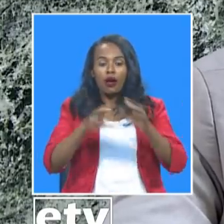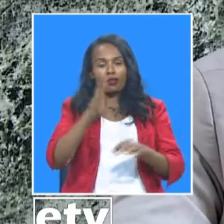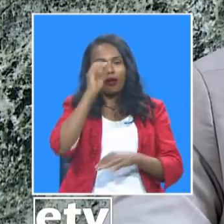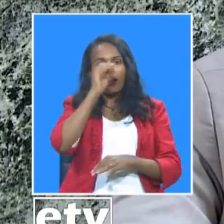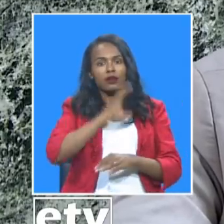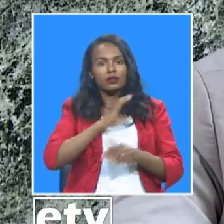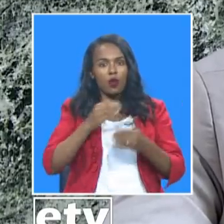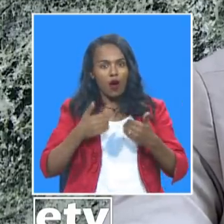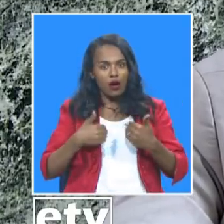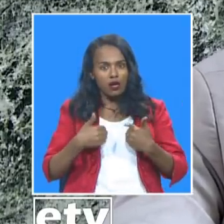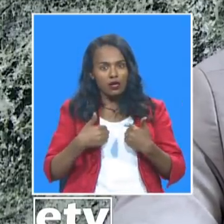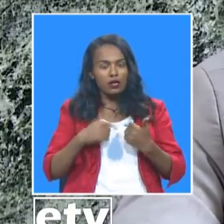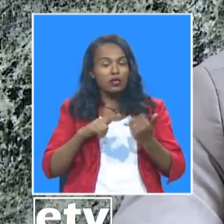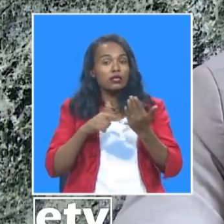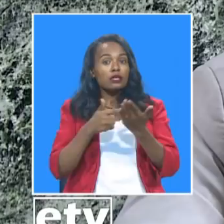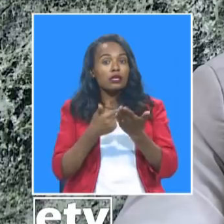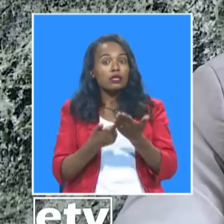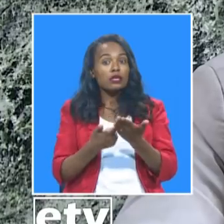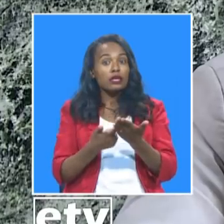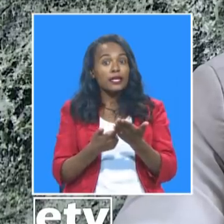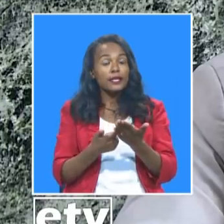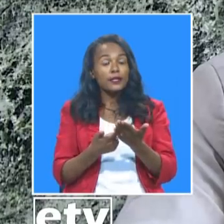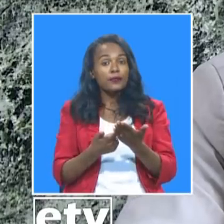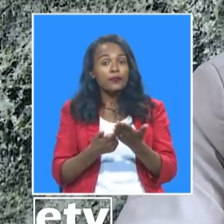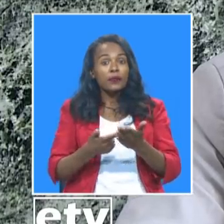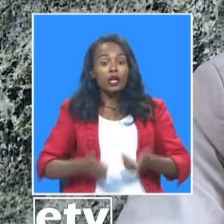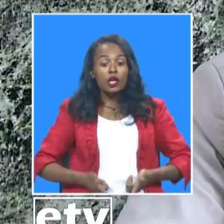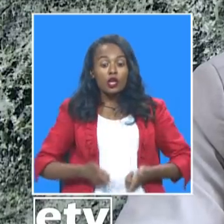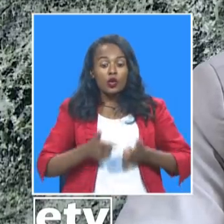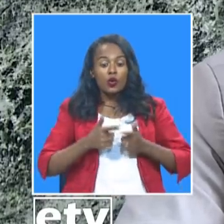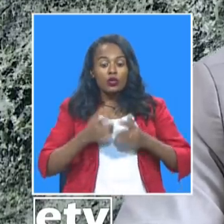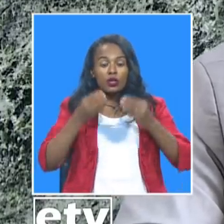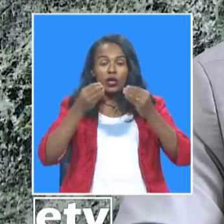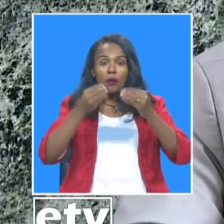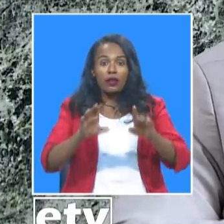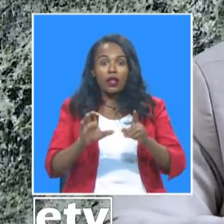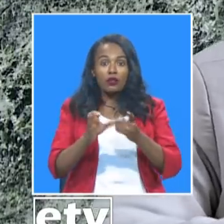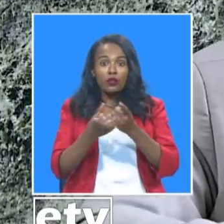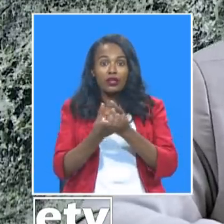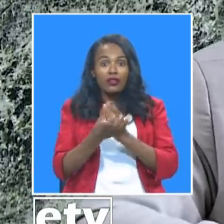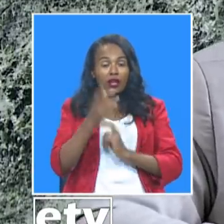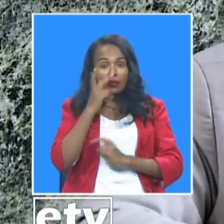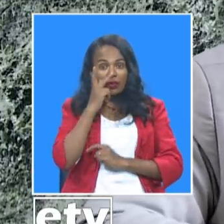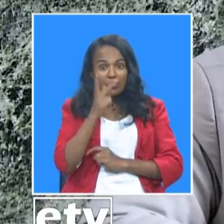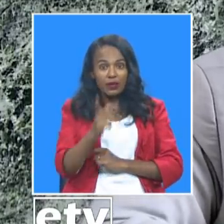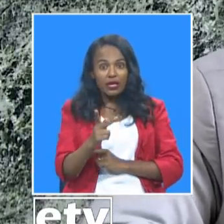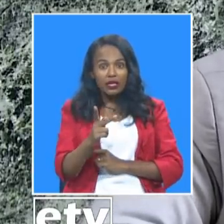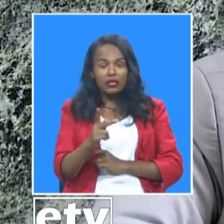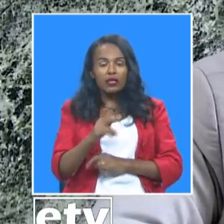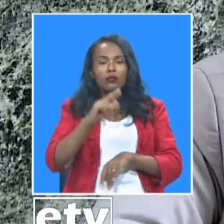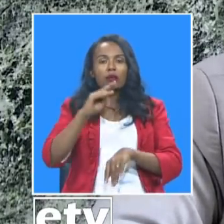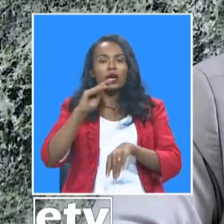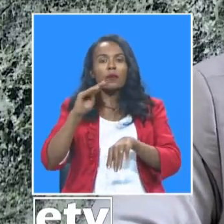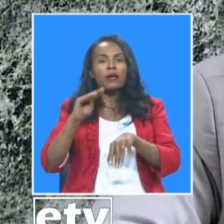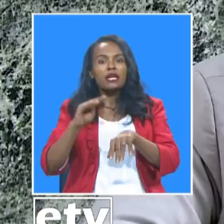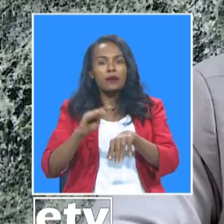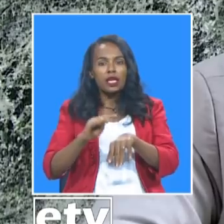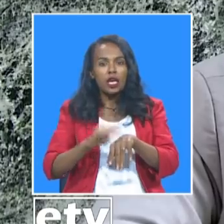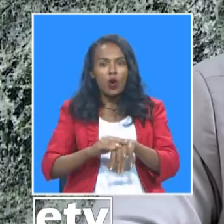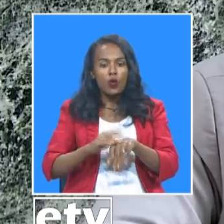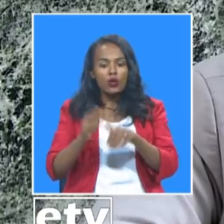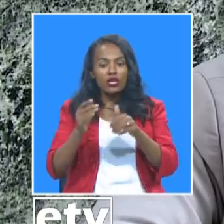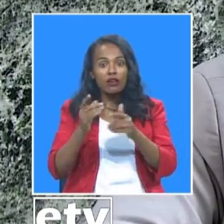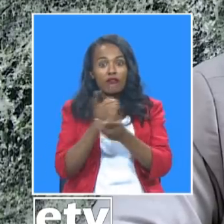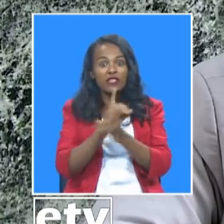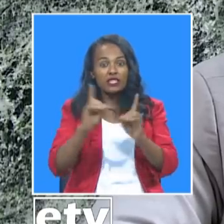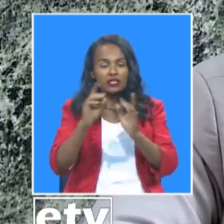አለ ማለት ነው። ስለዚህ ይህ ህይወትን የማጣት ሁኔታን በተመለከተ በመደበኛው የፍትህ